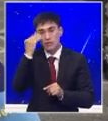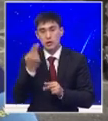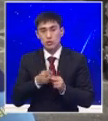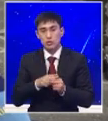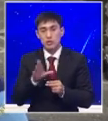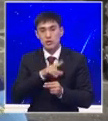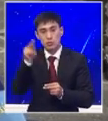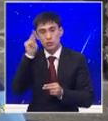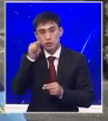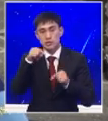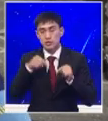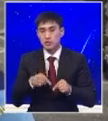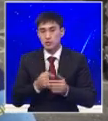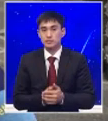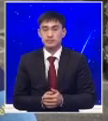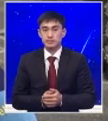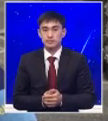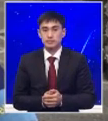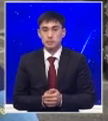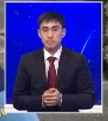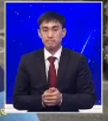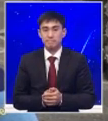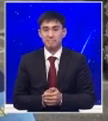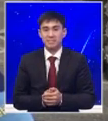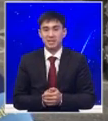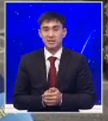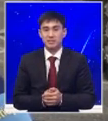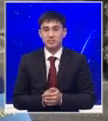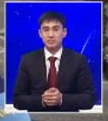которые они получили в ходе